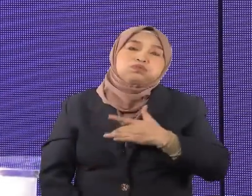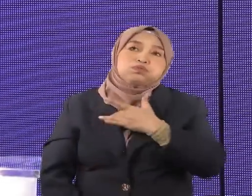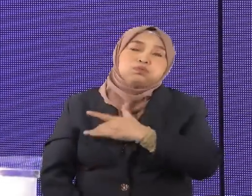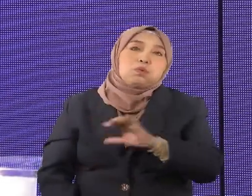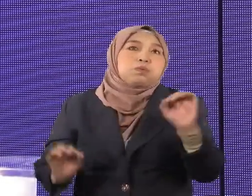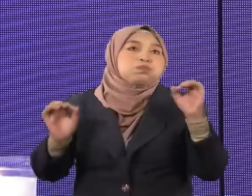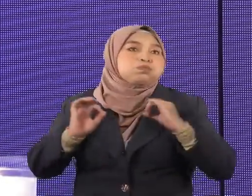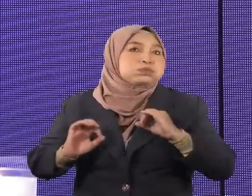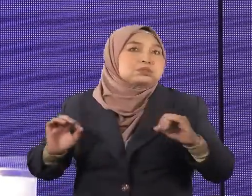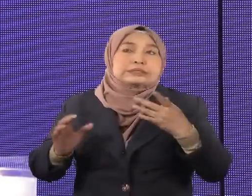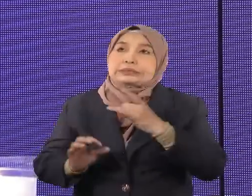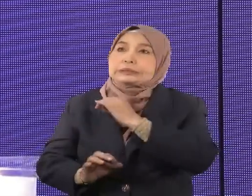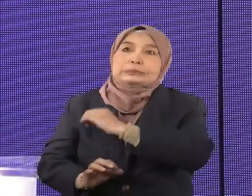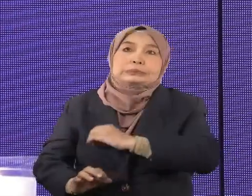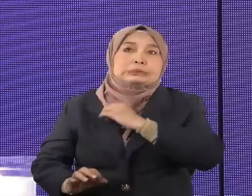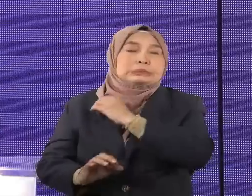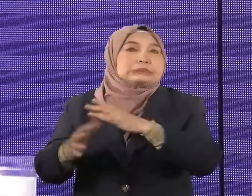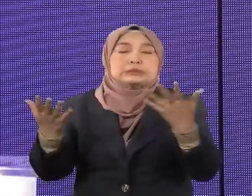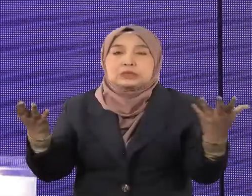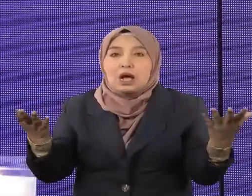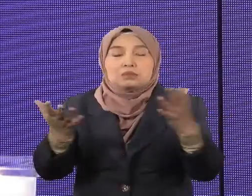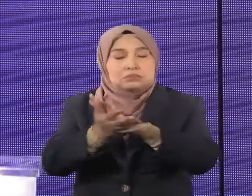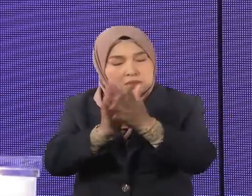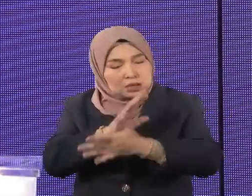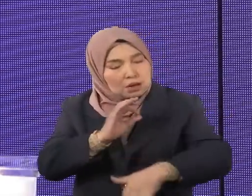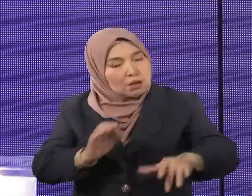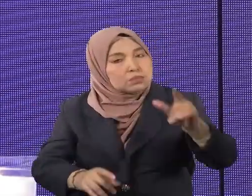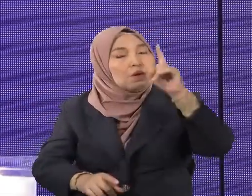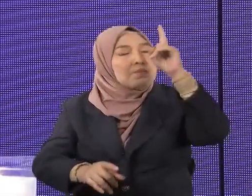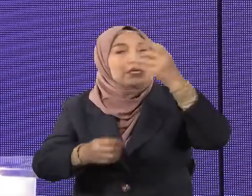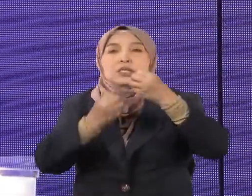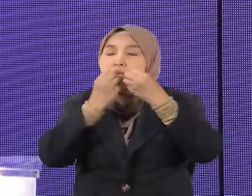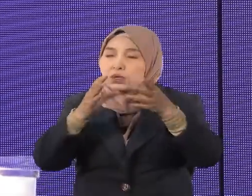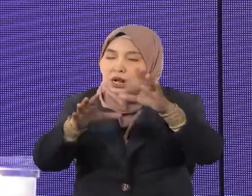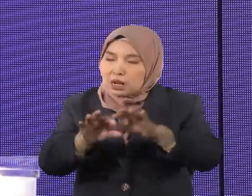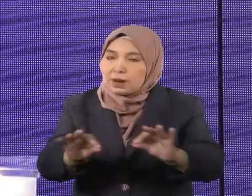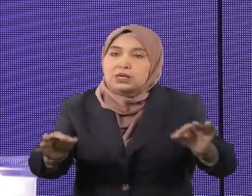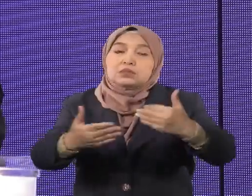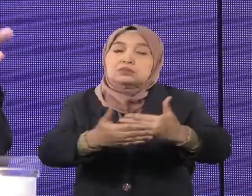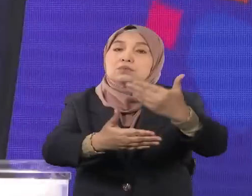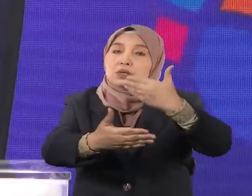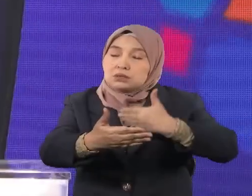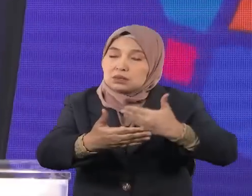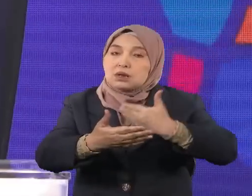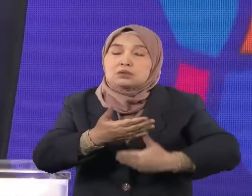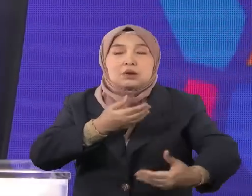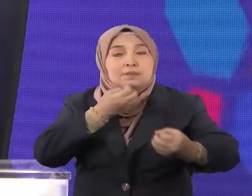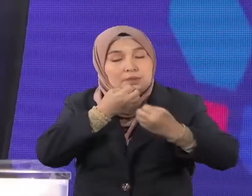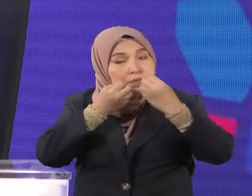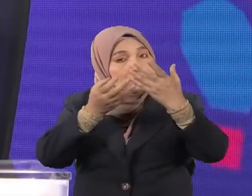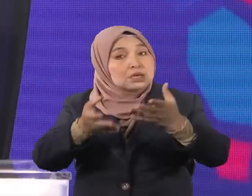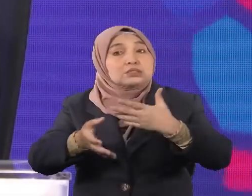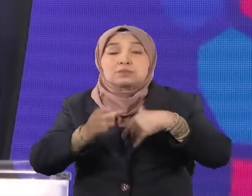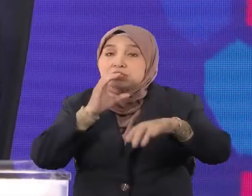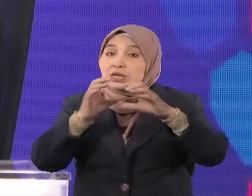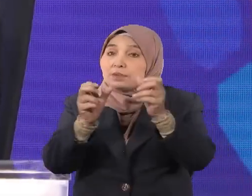memberikan perhatian dalam ayat yang ke-14 sebelum ini khitab ataupun yang disampaikan yang diujarkan ya, kalau katakan saya bercakap dengan